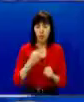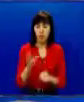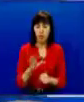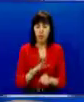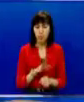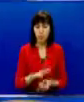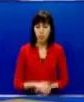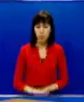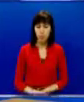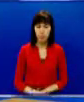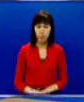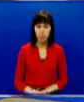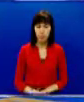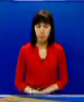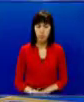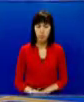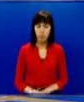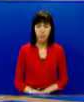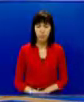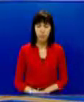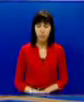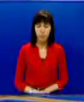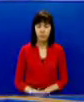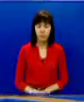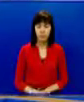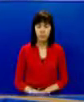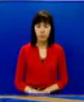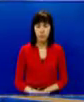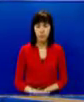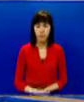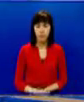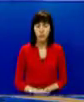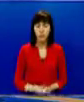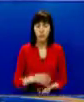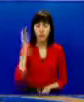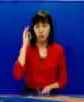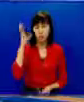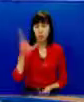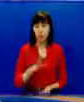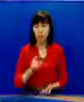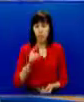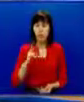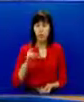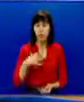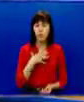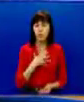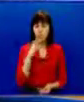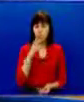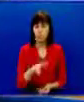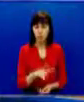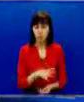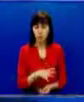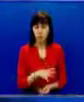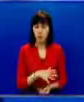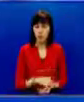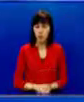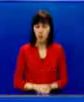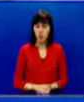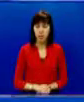кештік дейді куәгерлер. Бұм айтты да бірінен кейін, мен ойладым, мен там құлап түсті ме, не болды деп далаға шығайын десім, ешігім